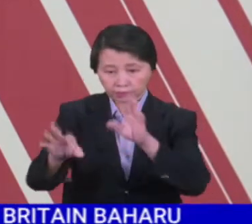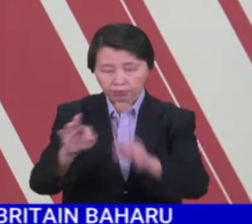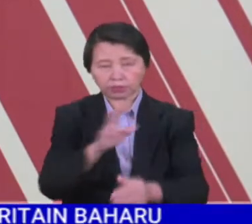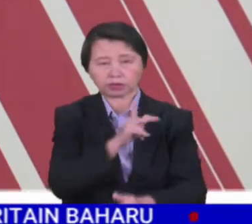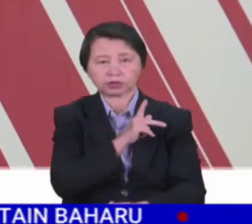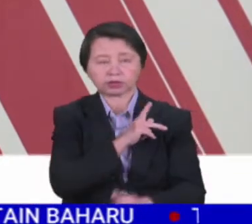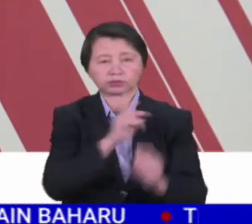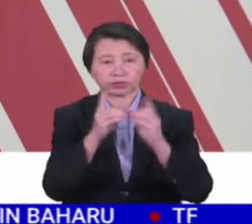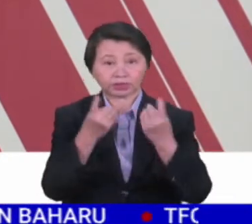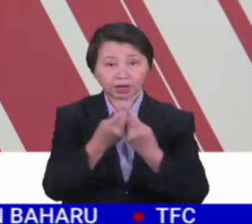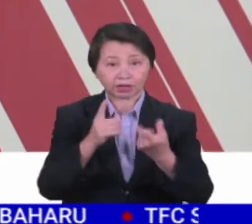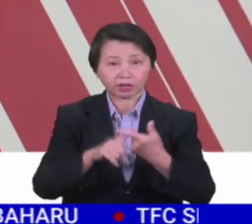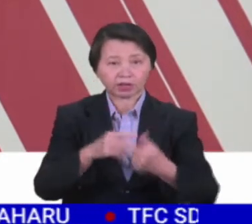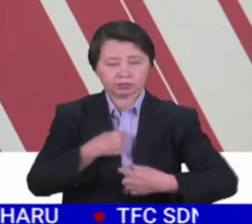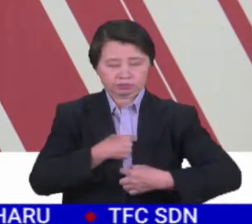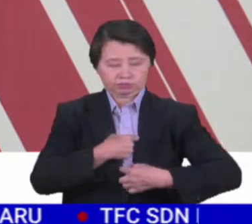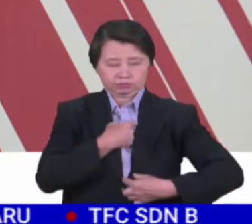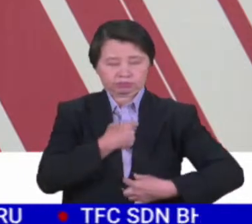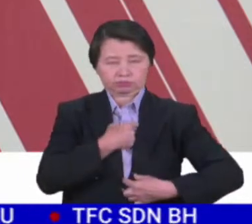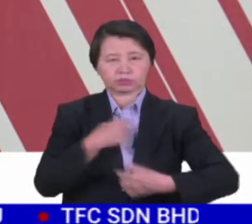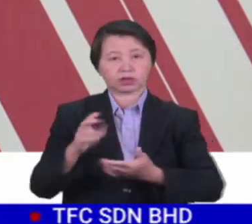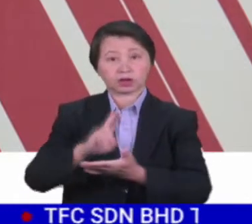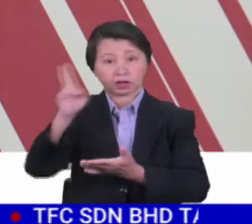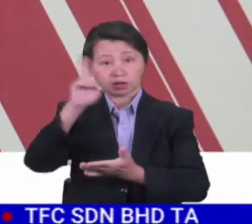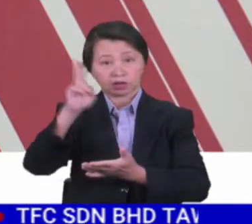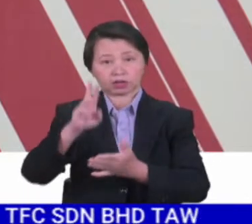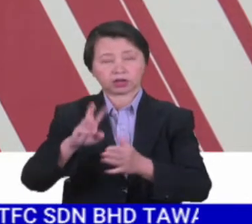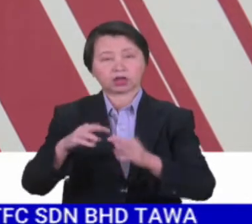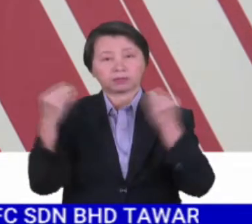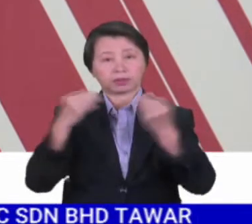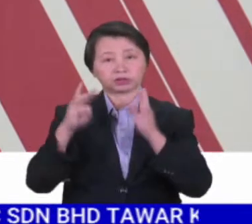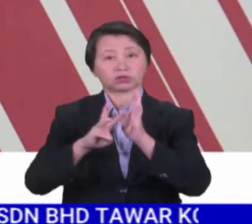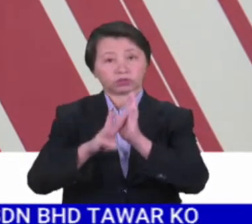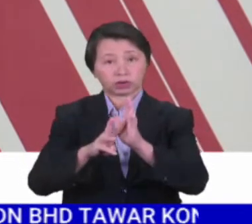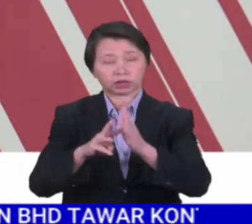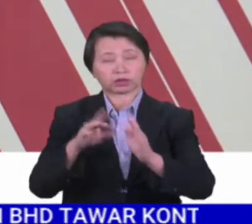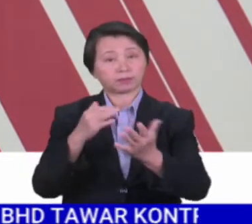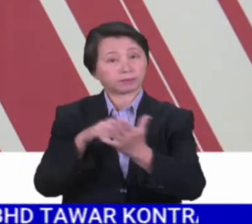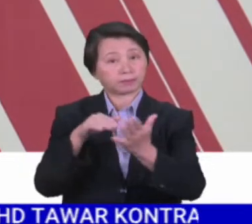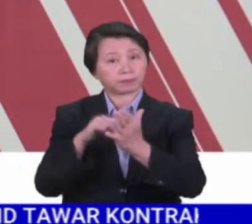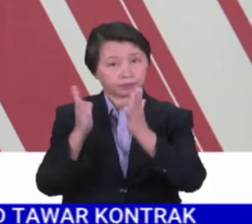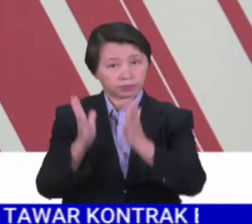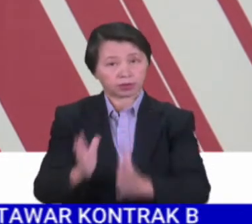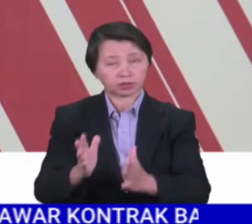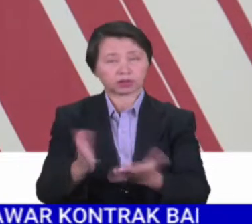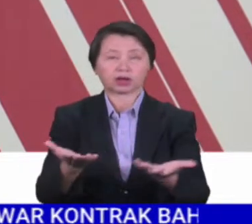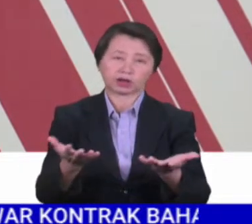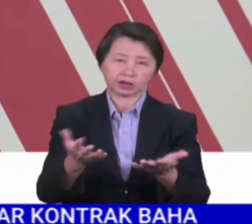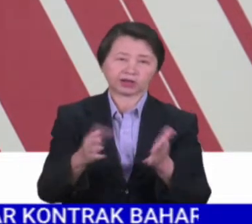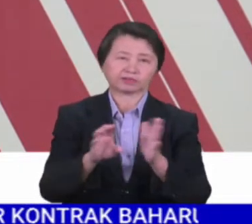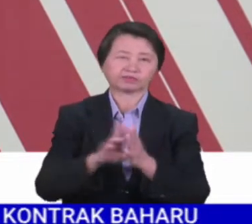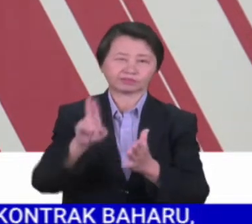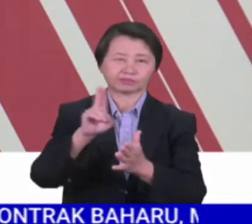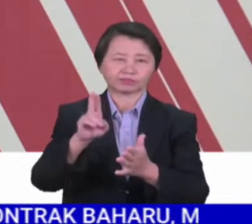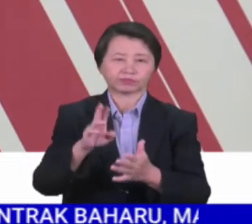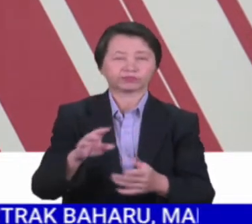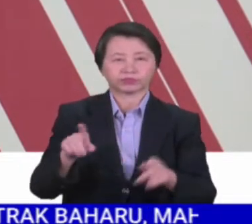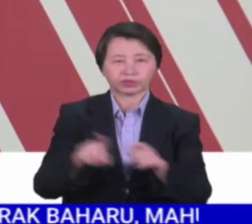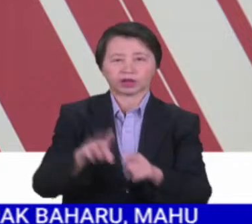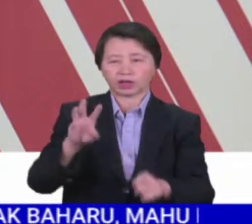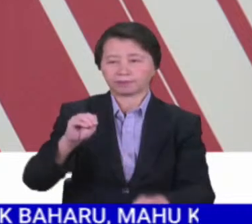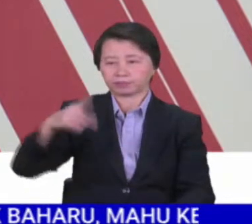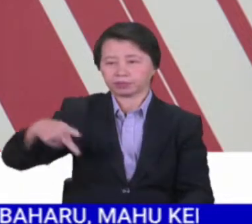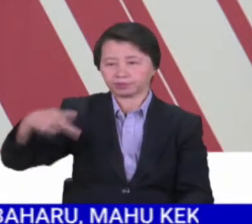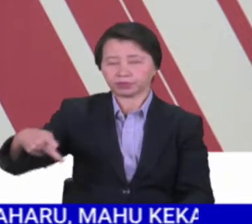darjah, pengawas dan juga kalau di universiti majlis perwakilan pelajar dan juga seperti di apa ni universiti MPP lah kan.